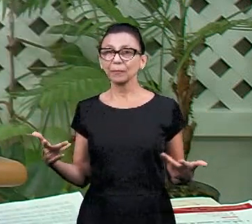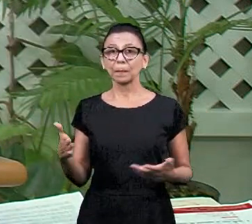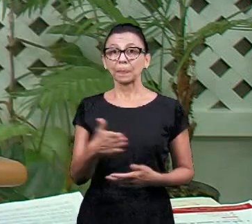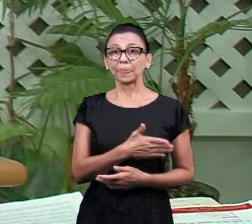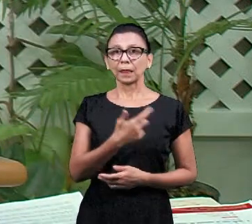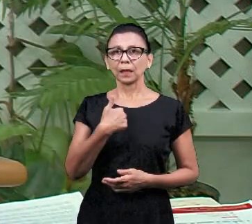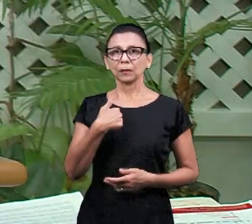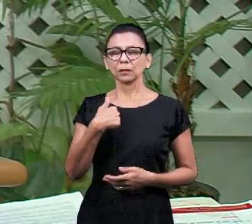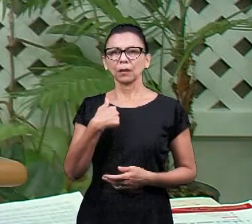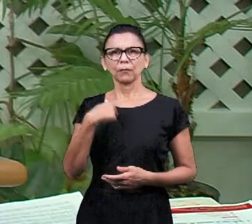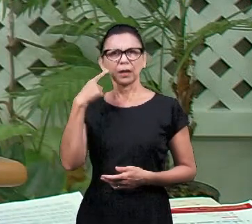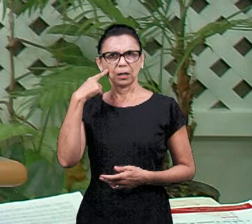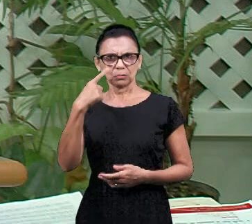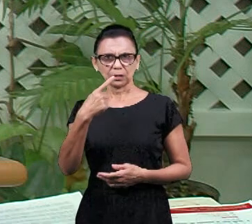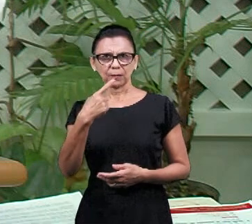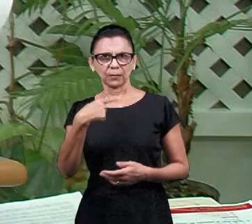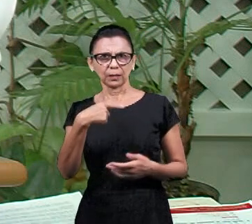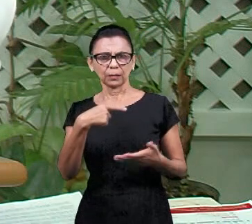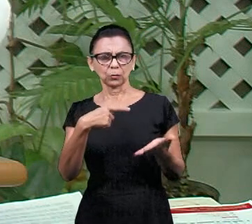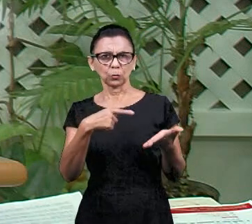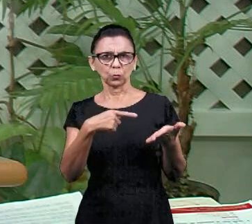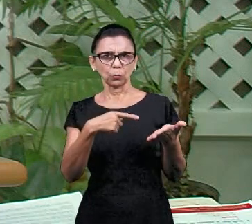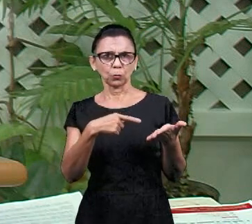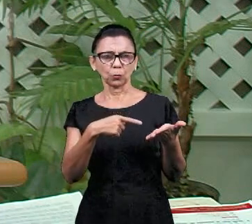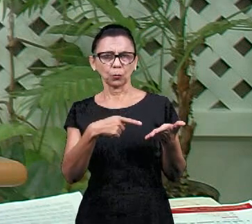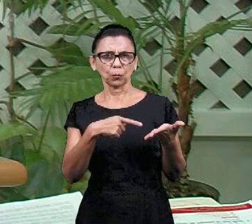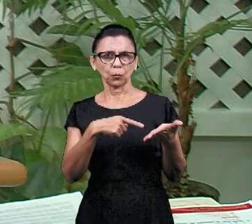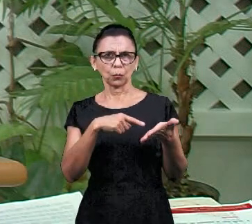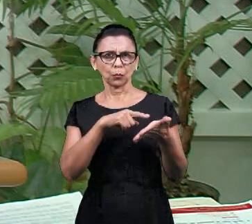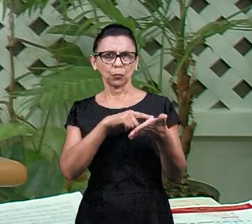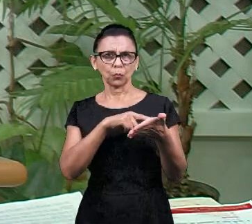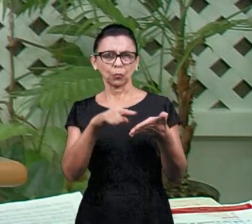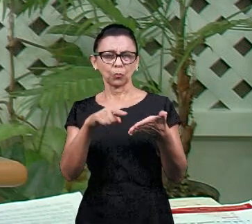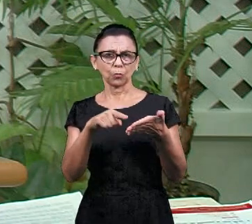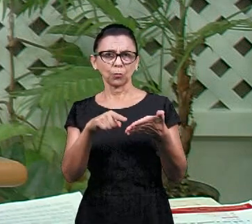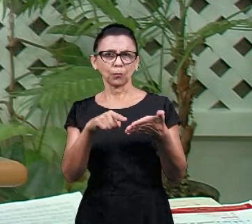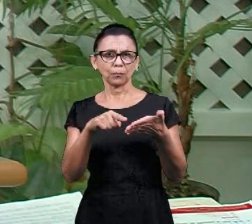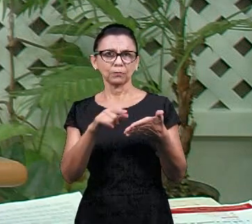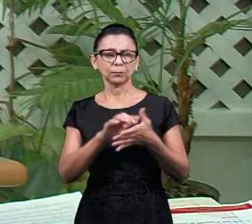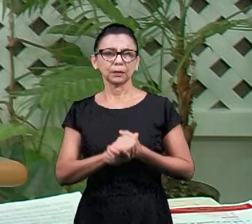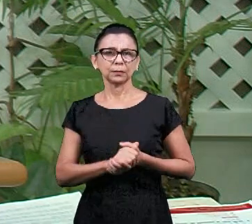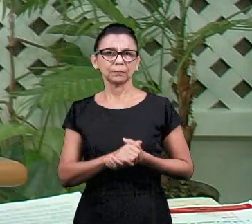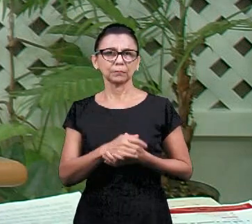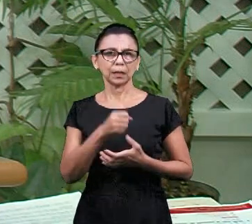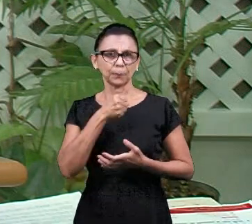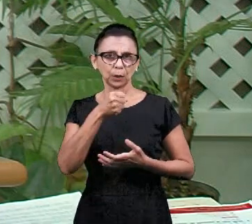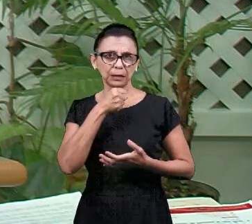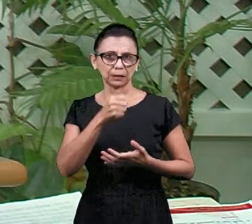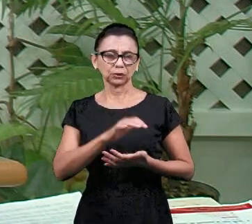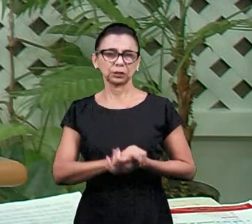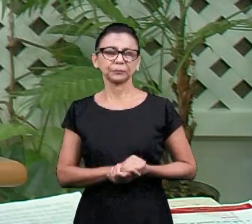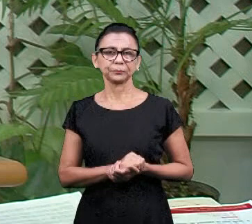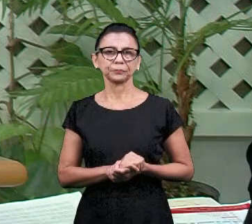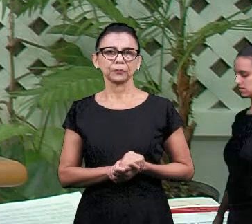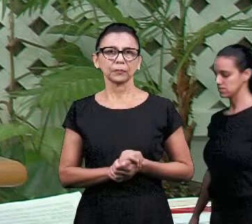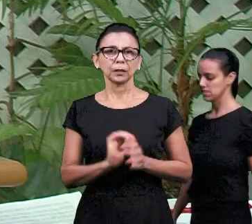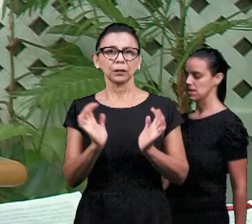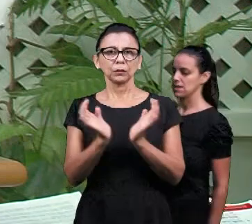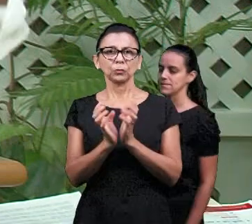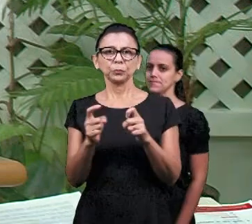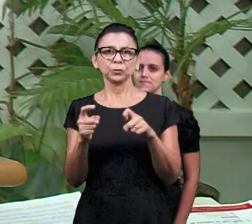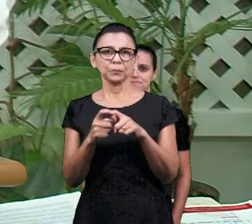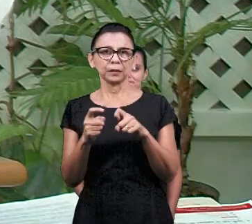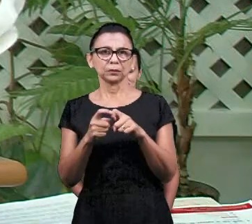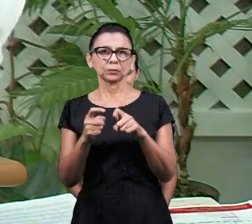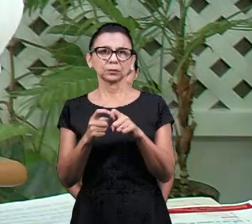lisais un reportage qui est sorti immédiatement quand nous avons parlé à propos du pardon, un